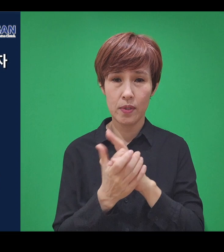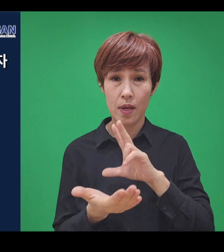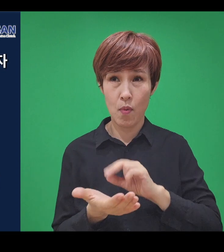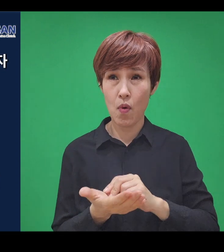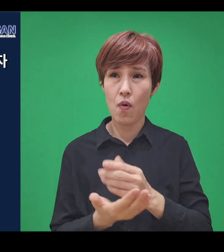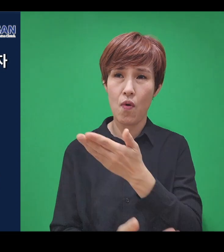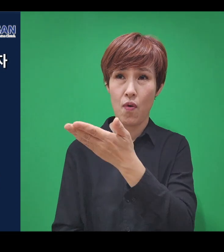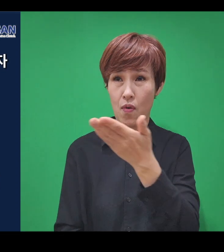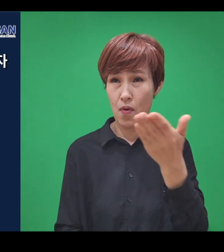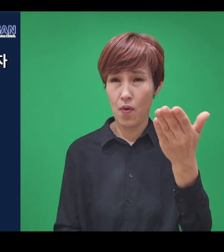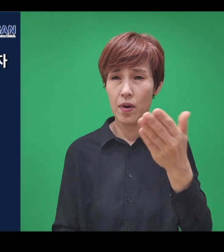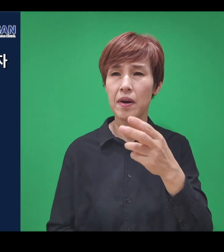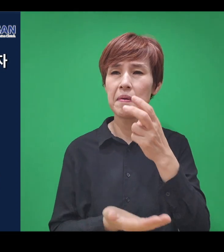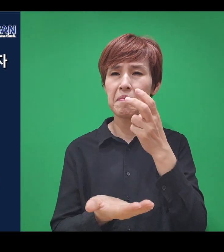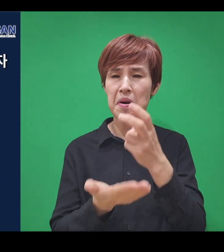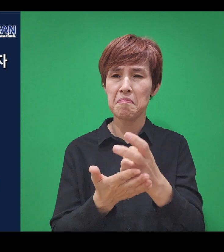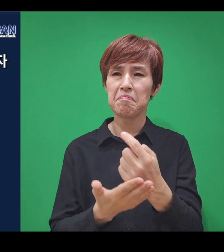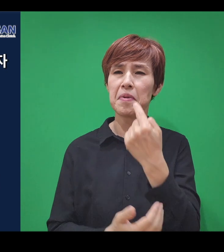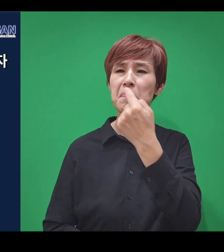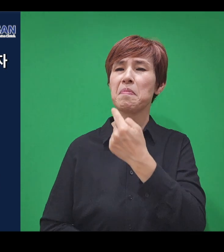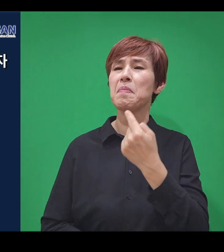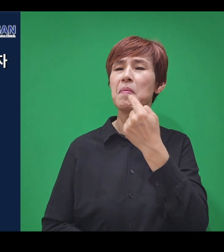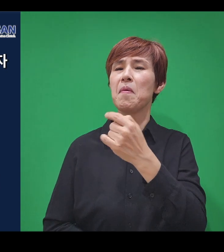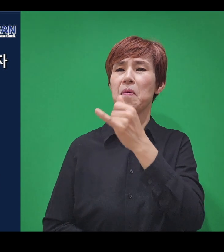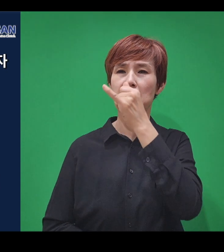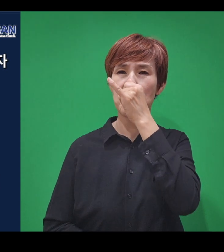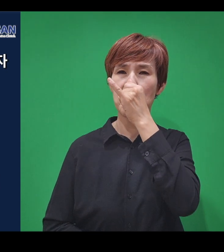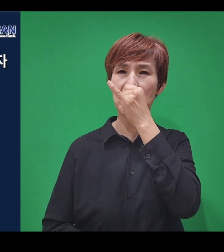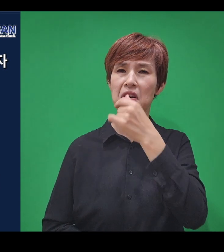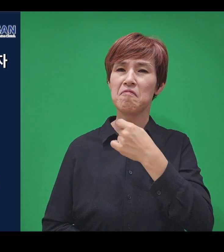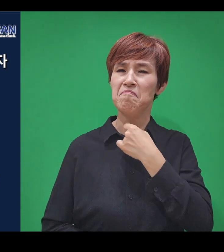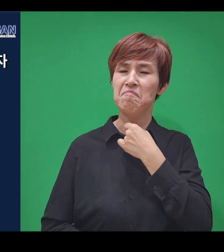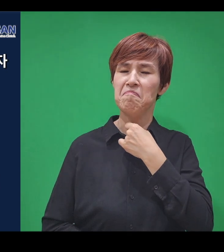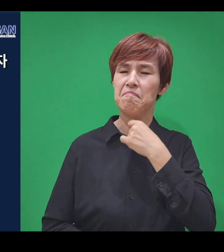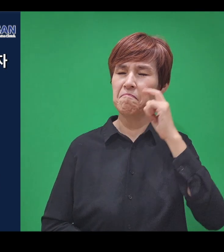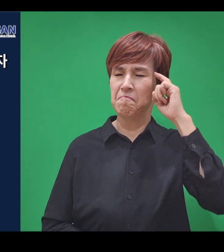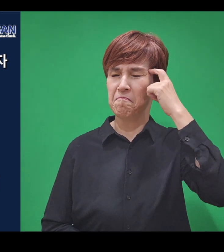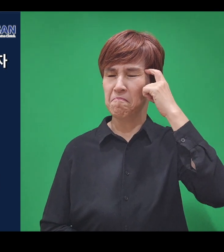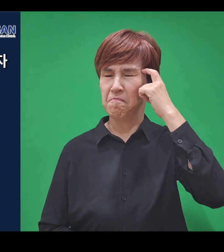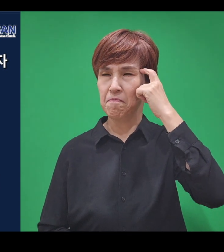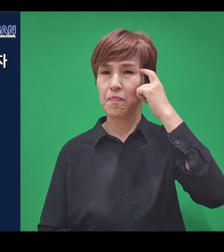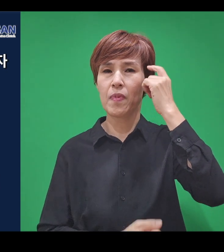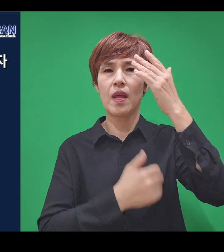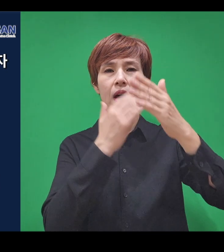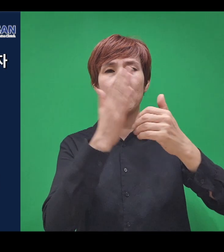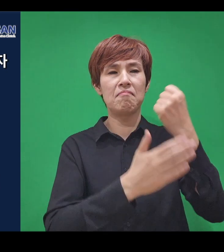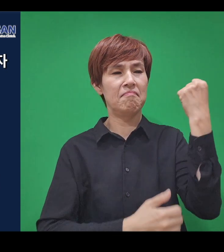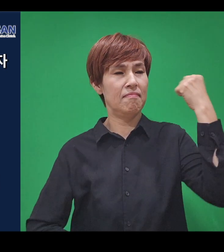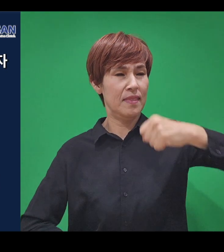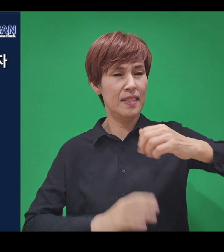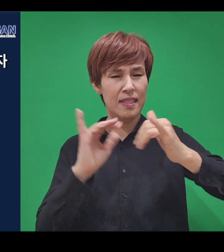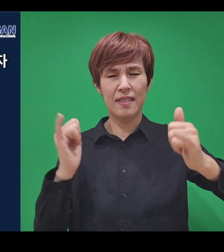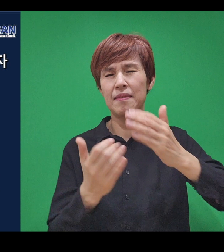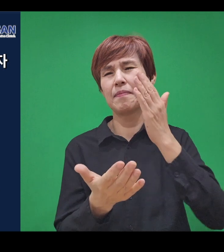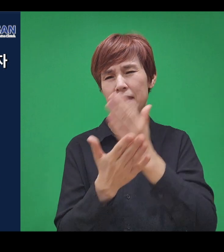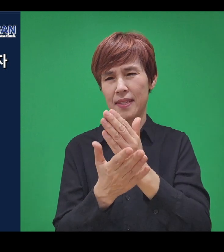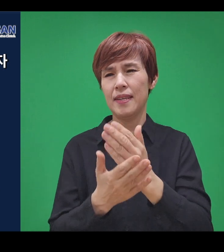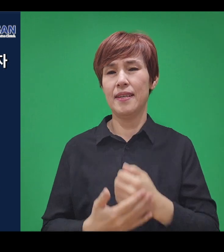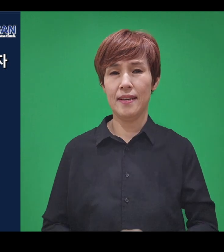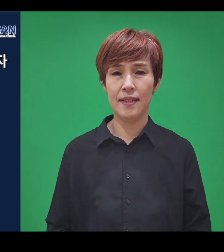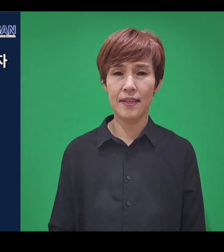받겠습니다. 법을 말하면서도 자신의 뜻만을 붙들다가 하나님을 반역하는 자 되지 않게